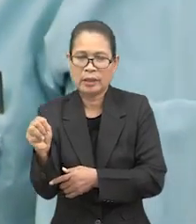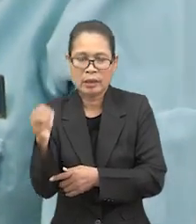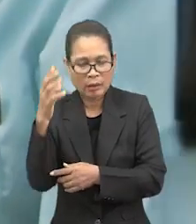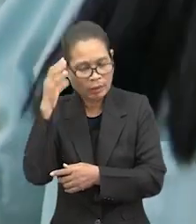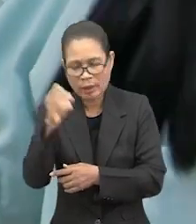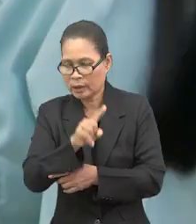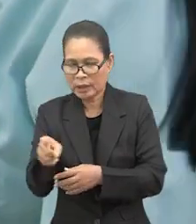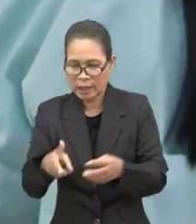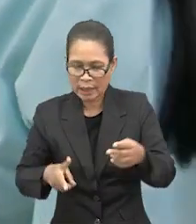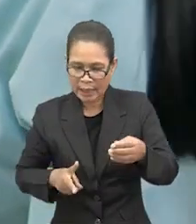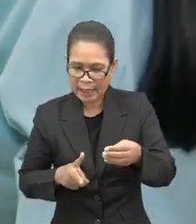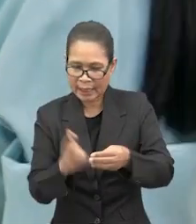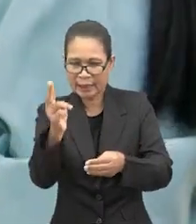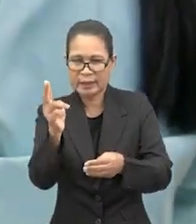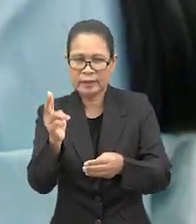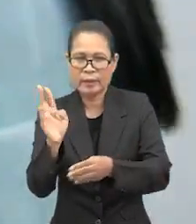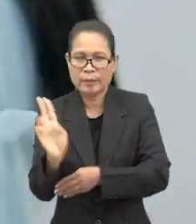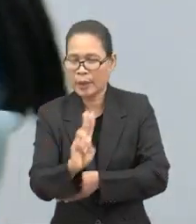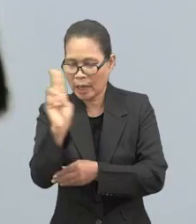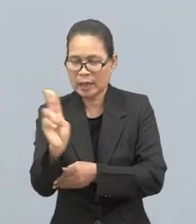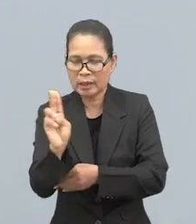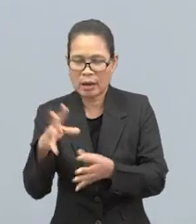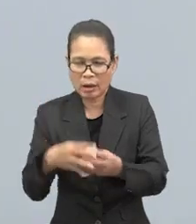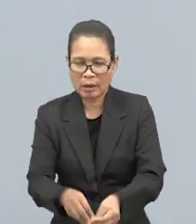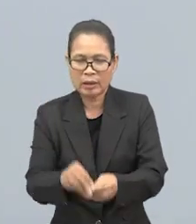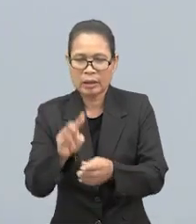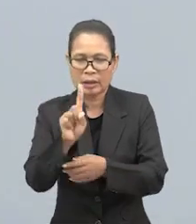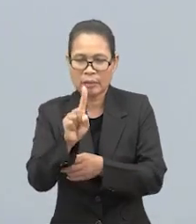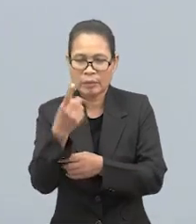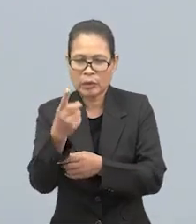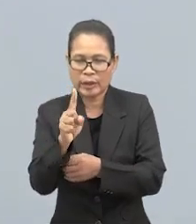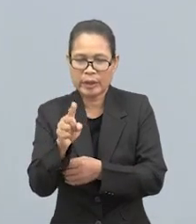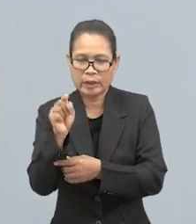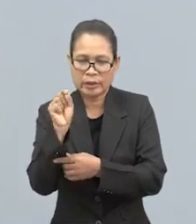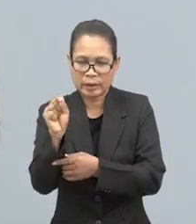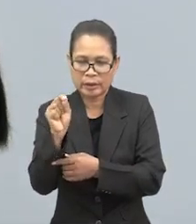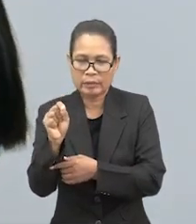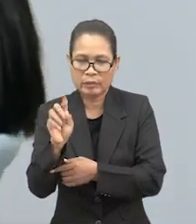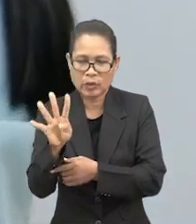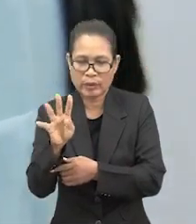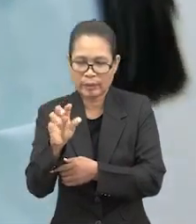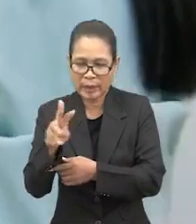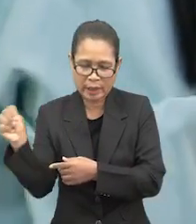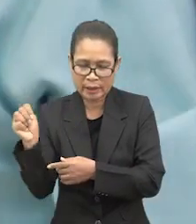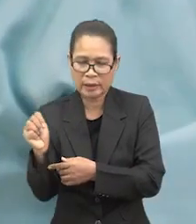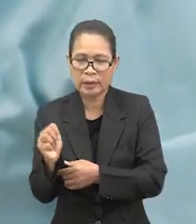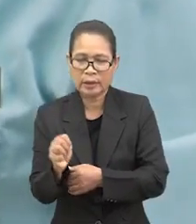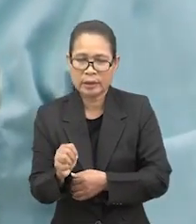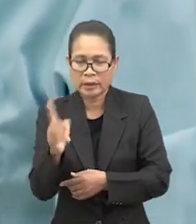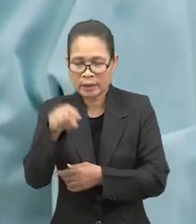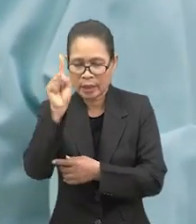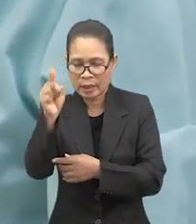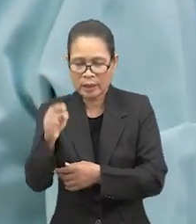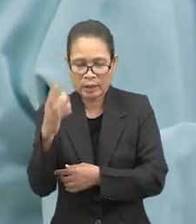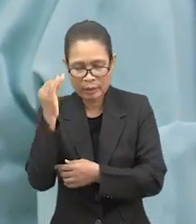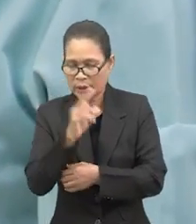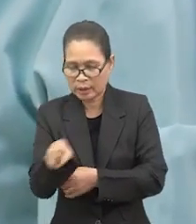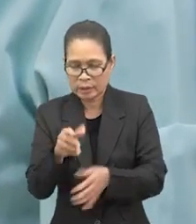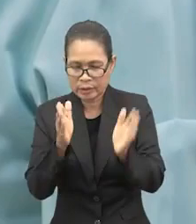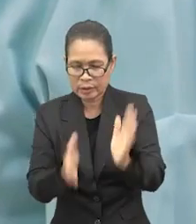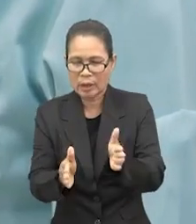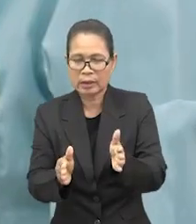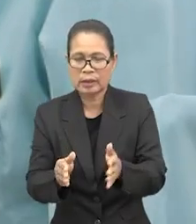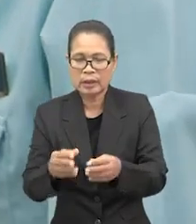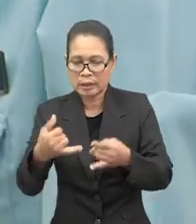mệt. Cốt cắt bà, đọc muối, chọc buôn mệt. Ta cột nở